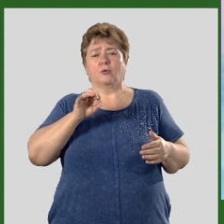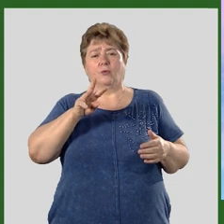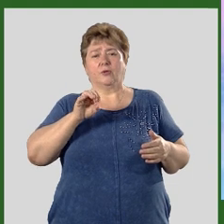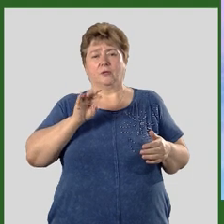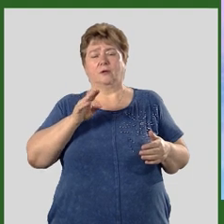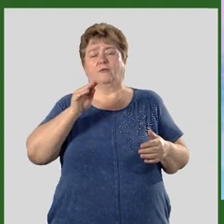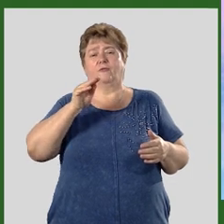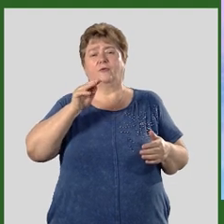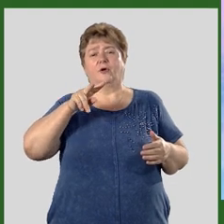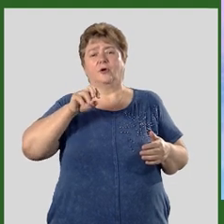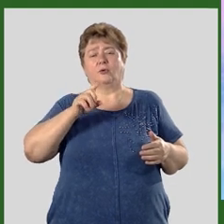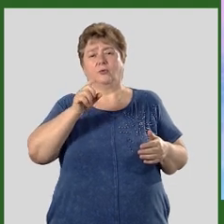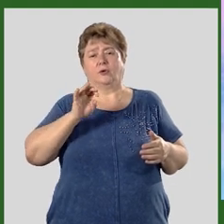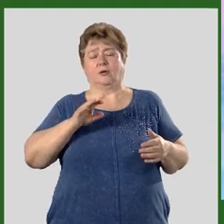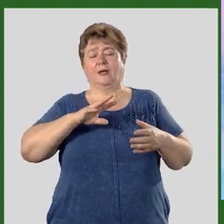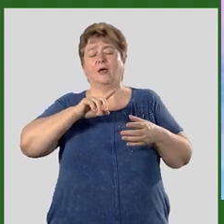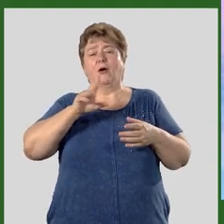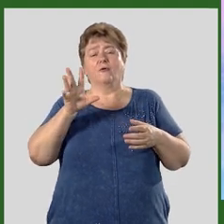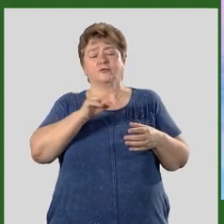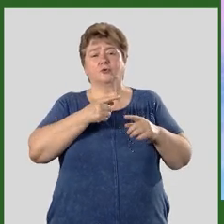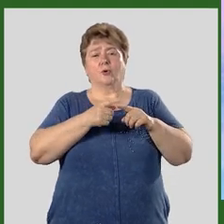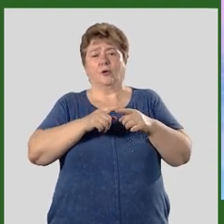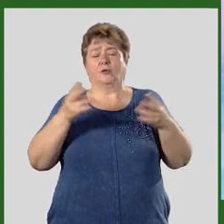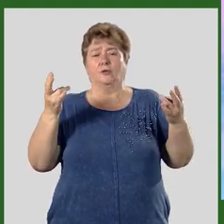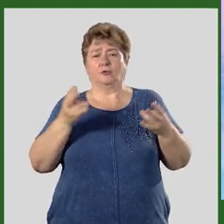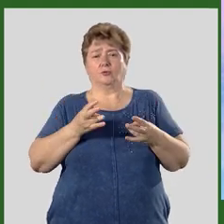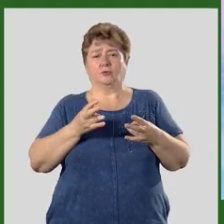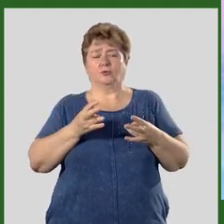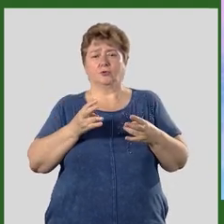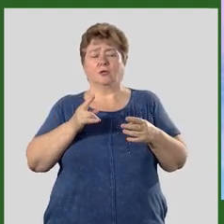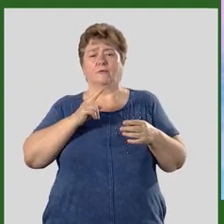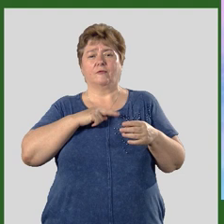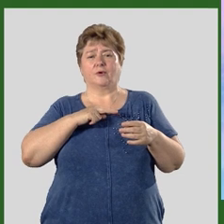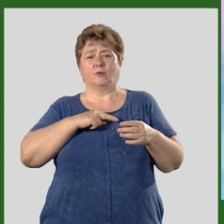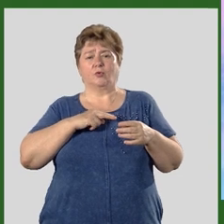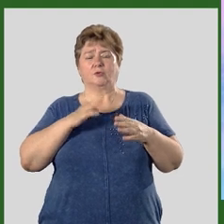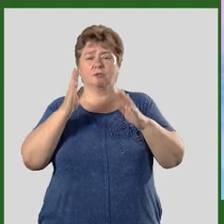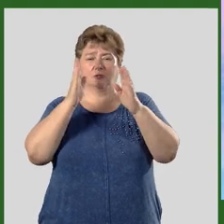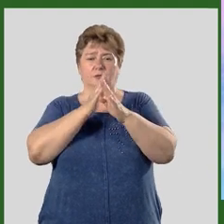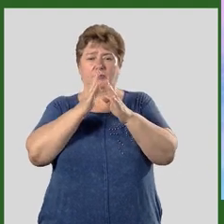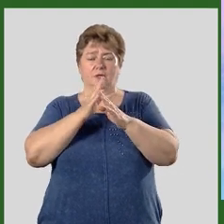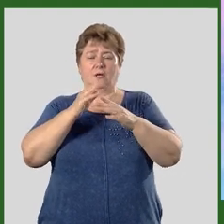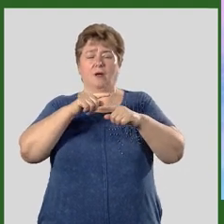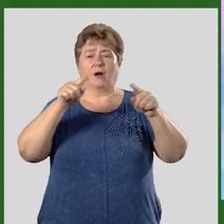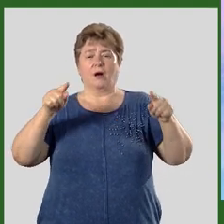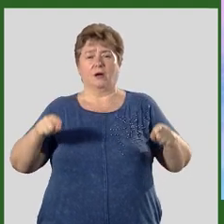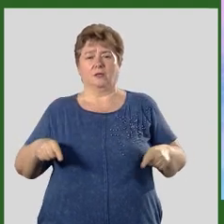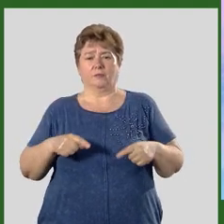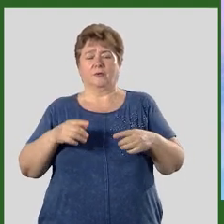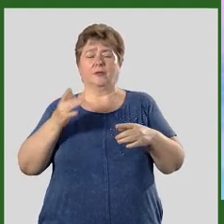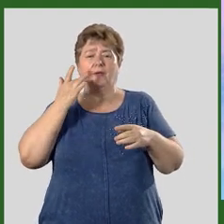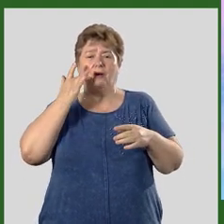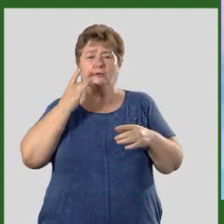и флюгер. Все это пригодится нам в работе с климатическими картами,